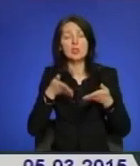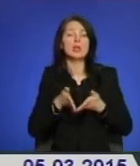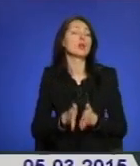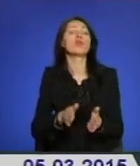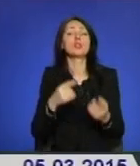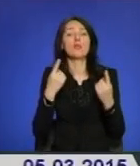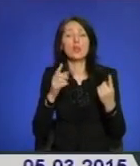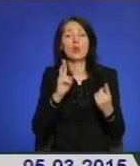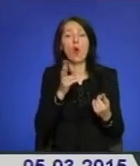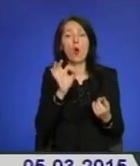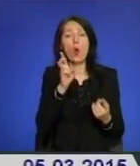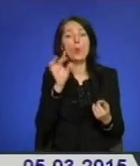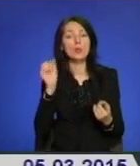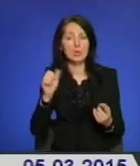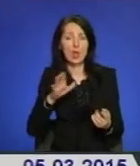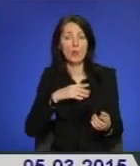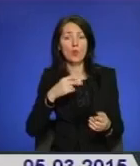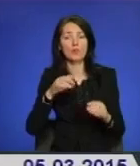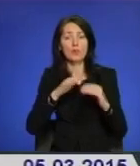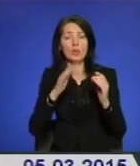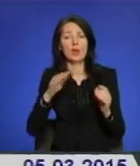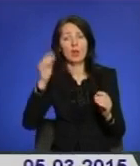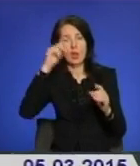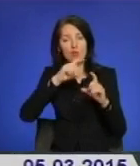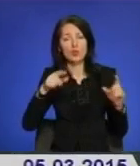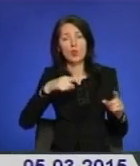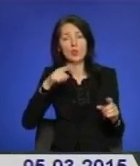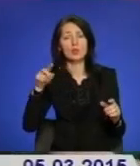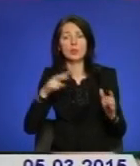у загальноосвітній школі номер 18 Тернополя.